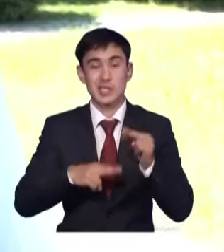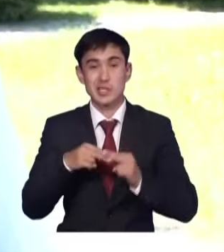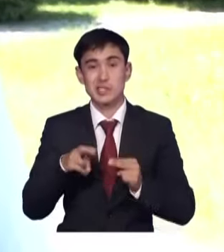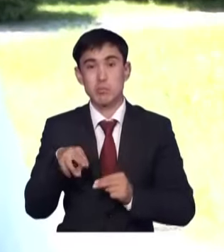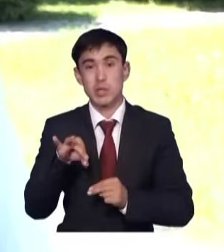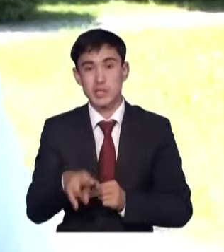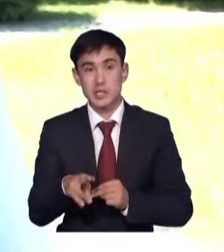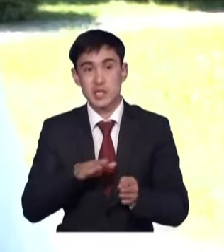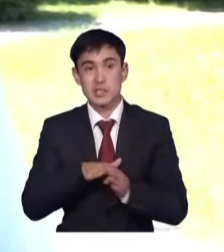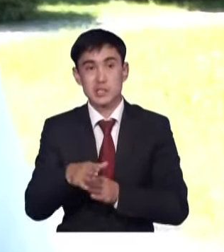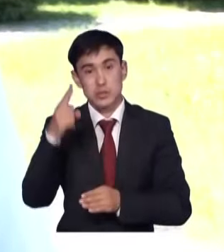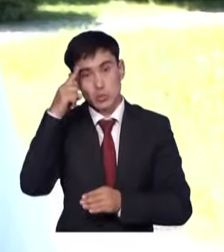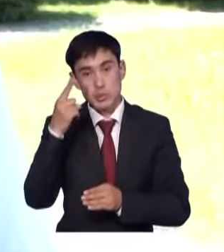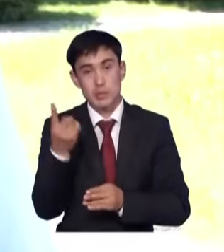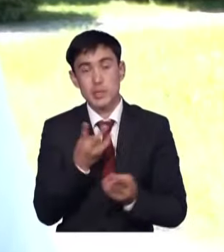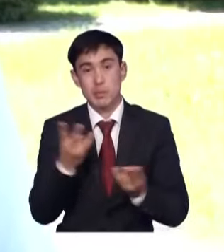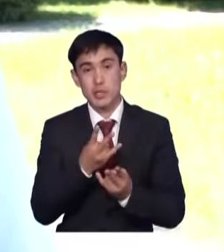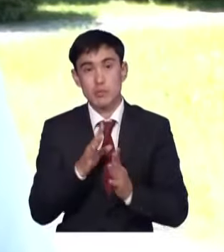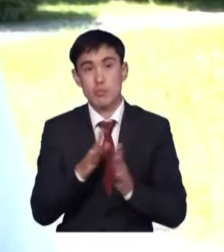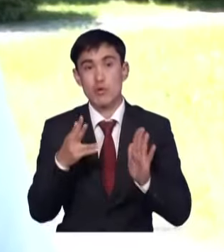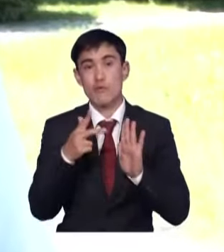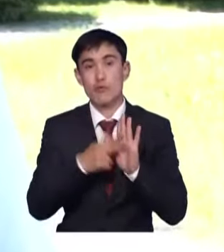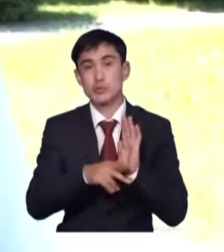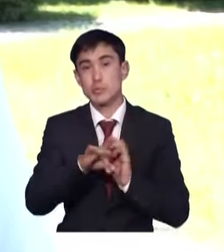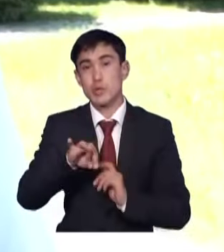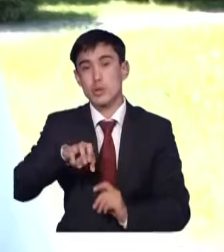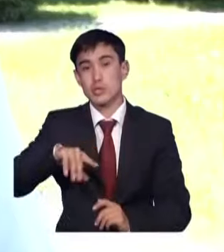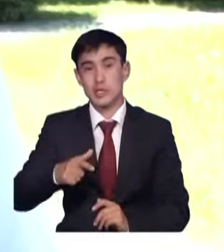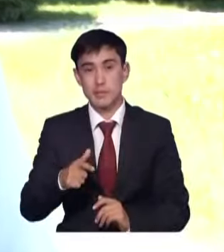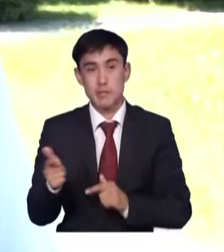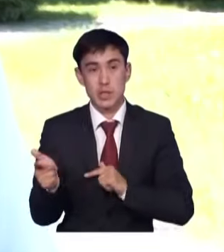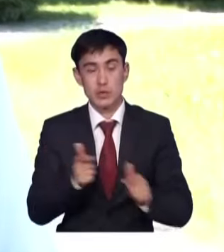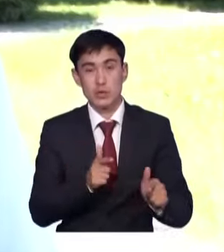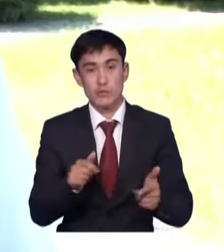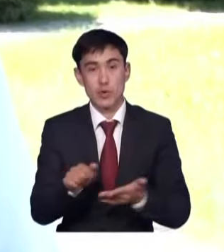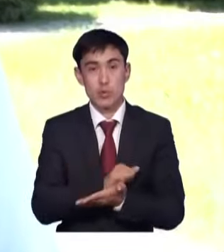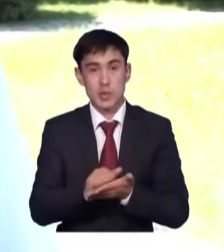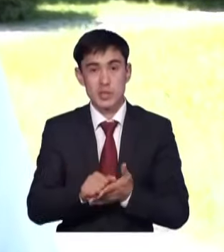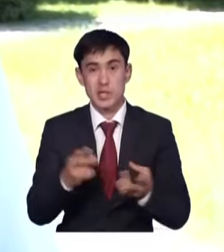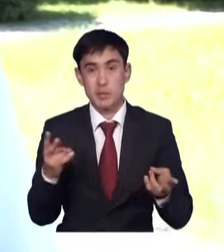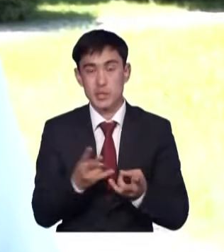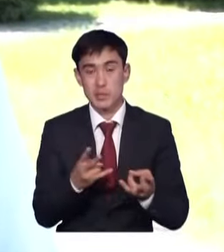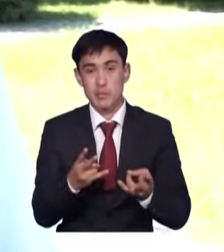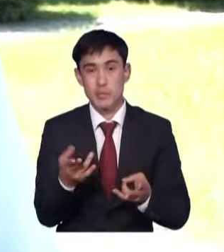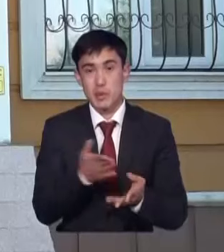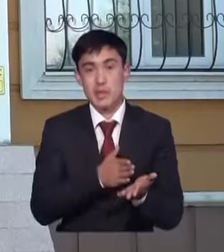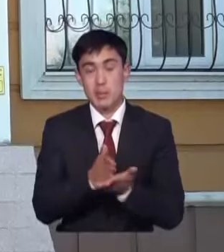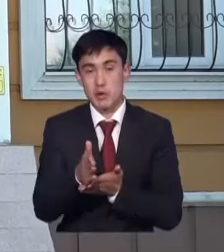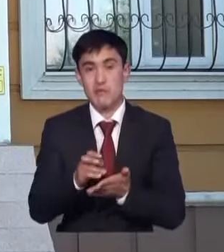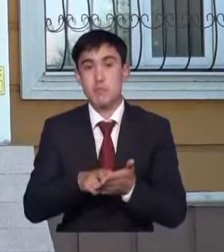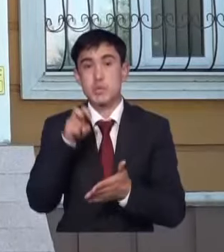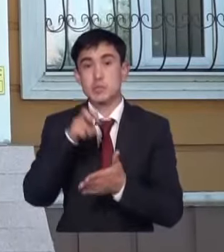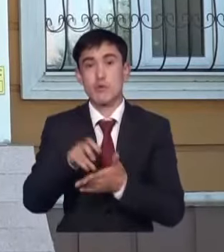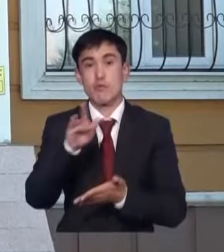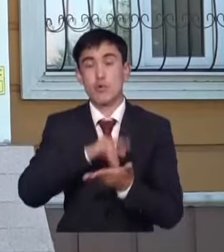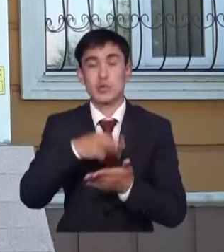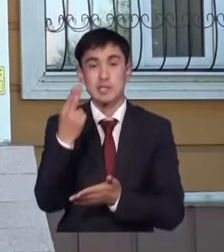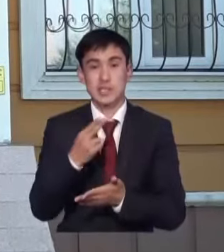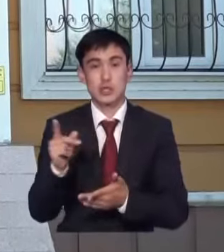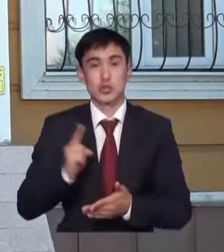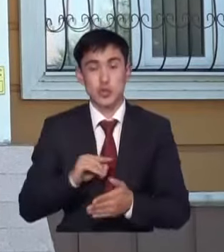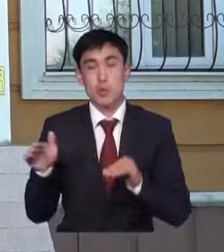плотин. Для реализации задуманного нам необходимо более 80 миллионов тенге. Подготовив документы и все необходимые, мы направим письмо в город Астана.